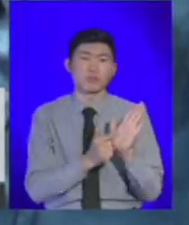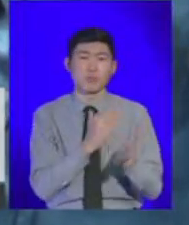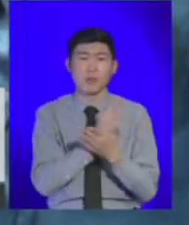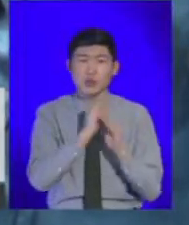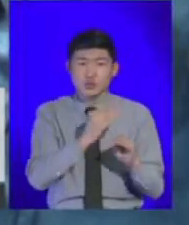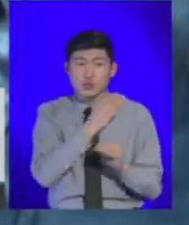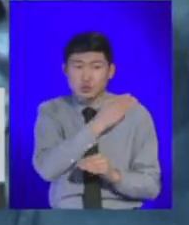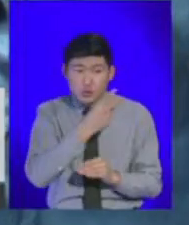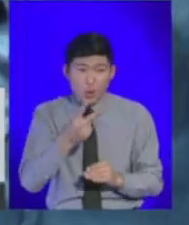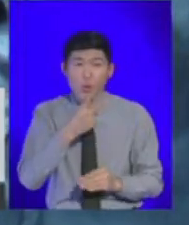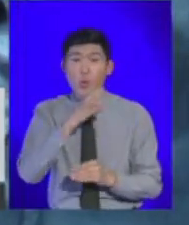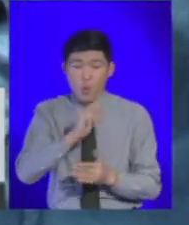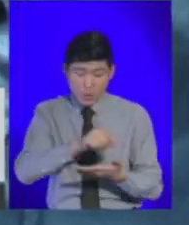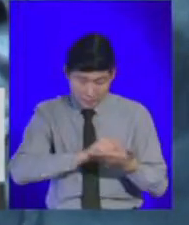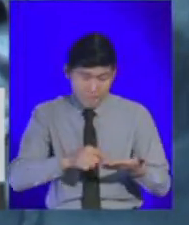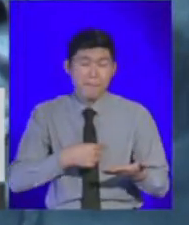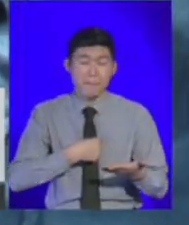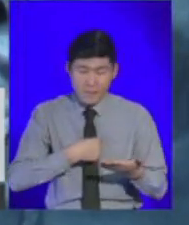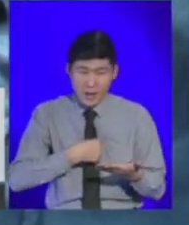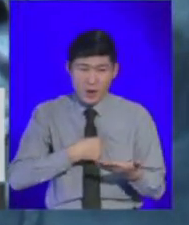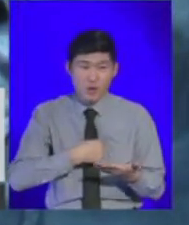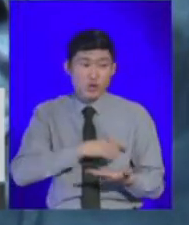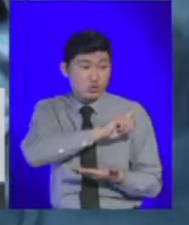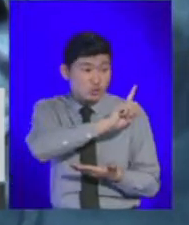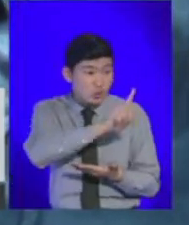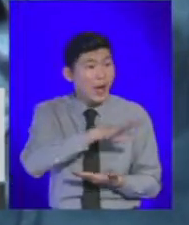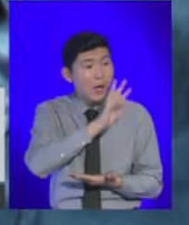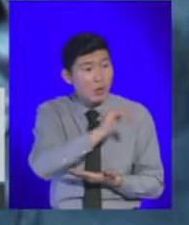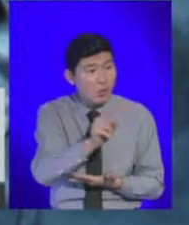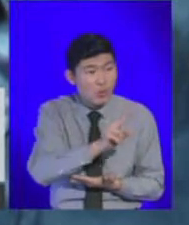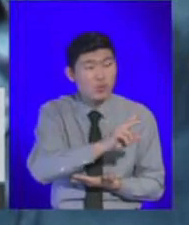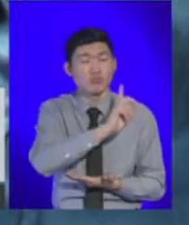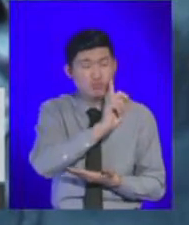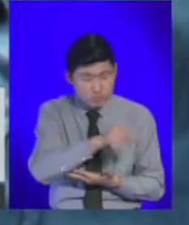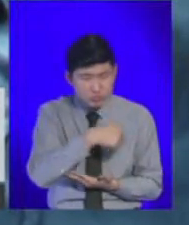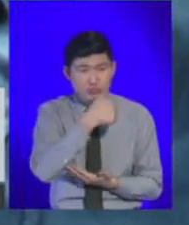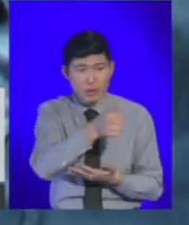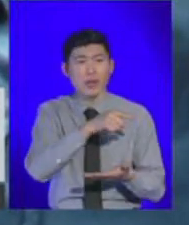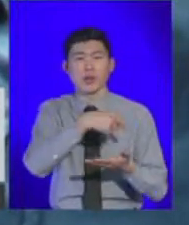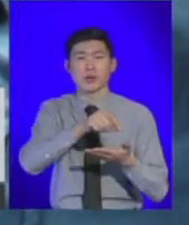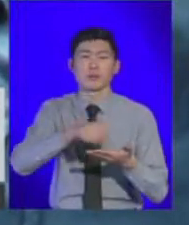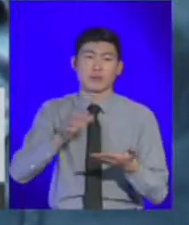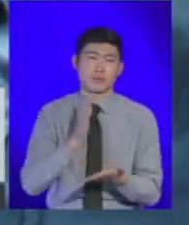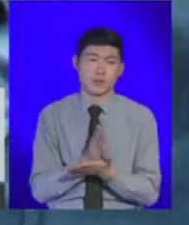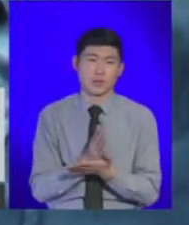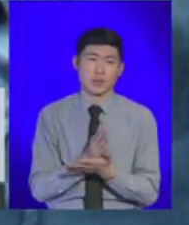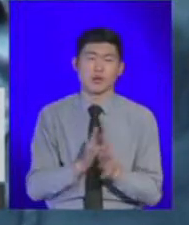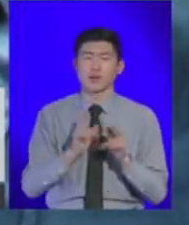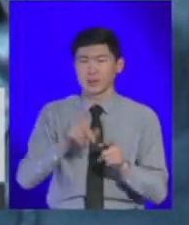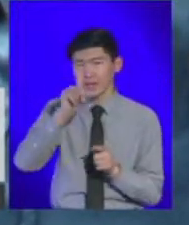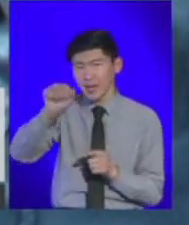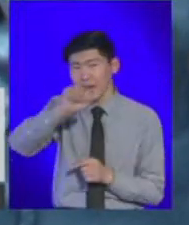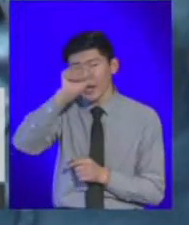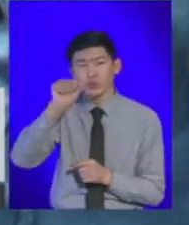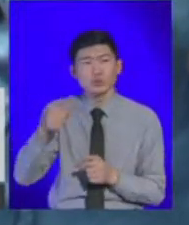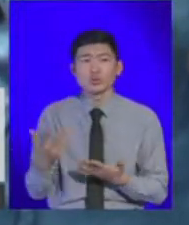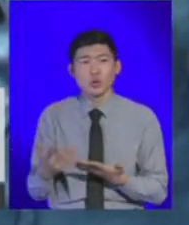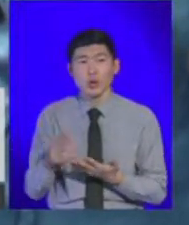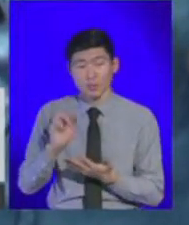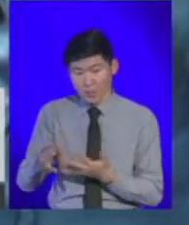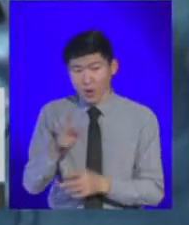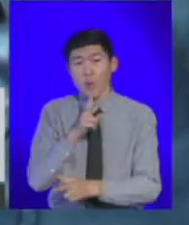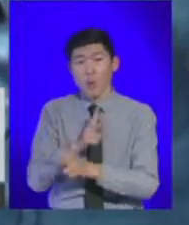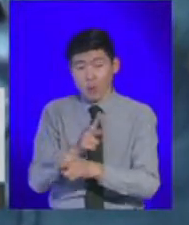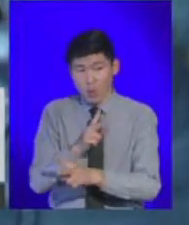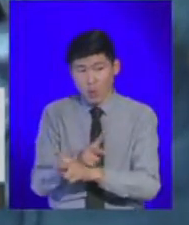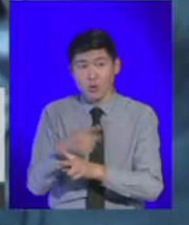үр хүлээлүүлгэж өөрөөс нь зөвшөөрөл авч ийн гэсэн үг шүү дээ. Зөвшөөрөл авч ийж энийг ил болгоч. Одоо ганцхан асуудал бол энэ